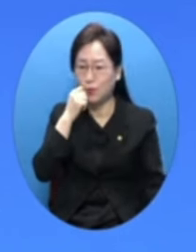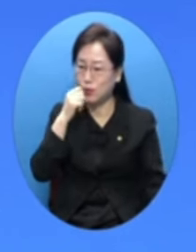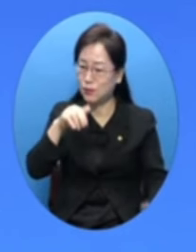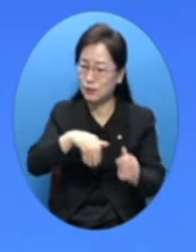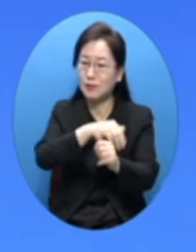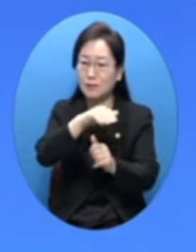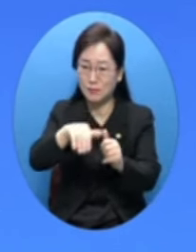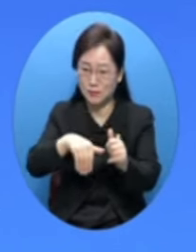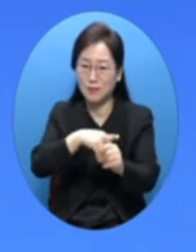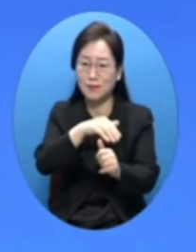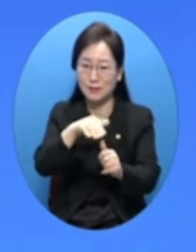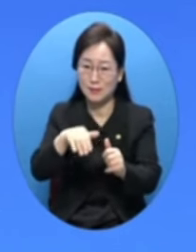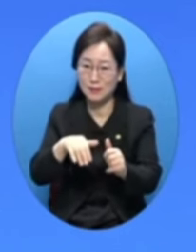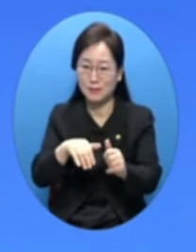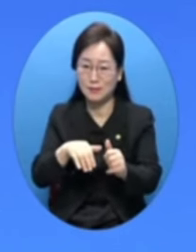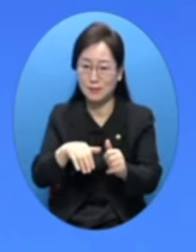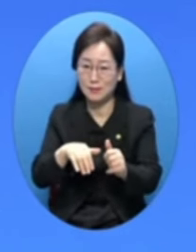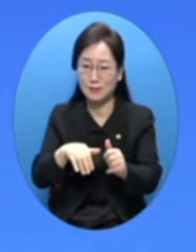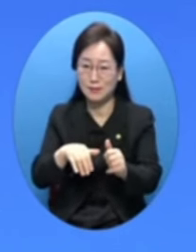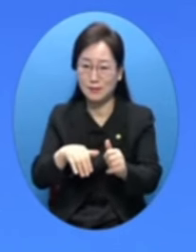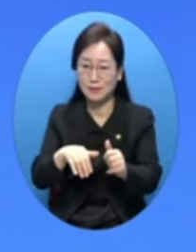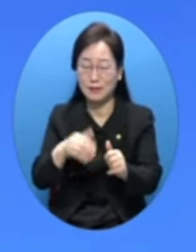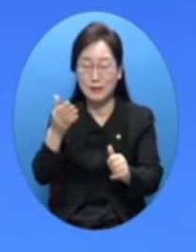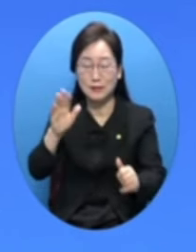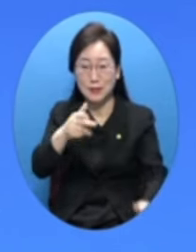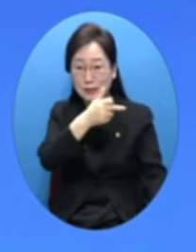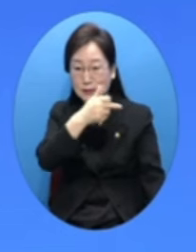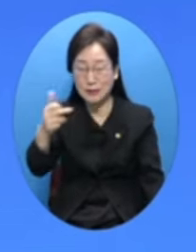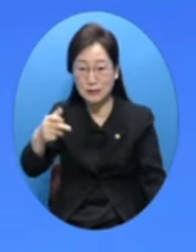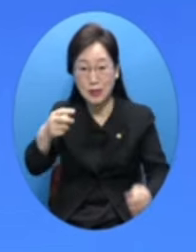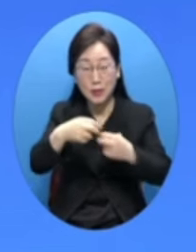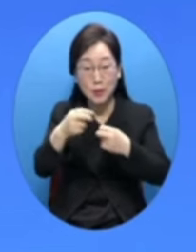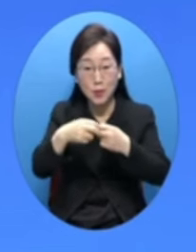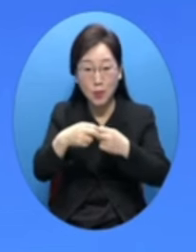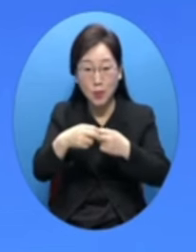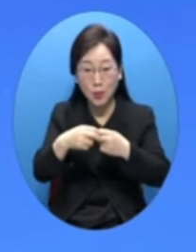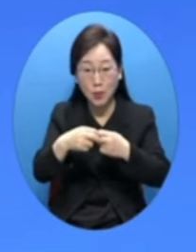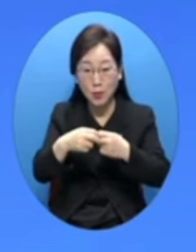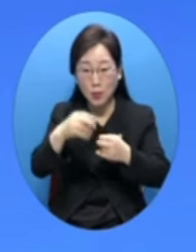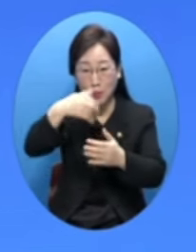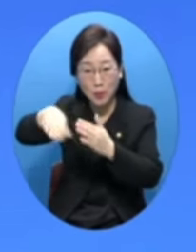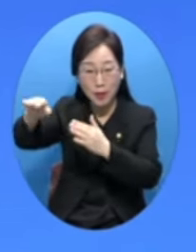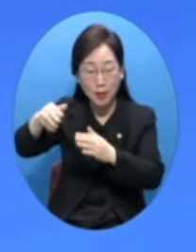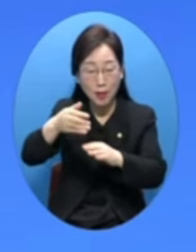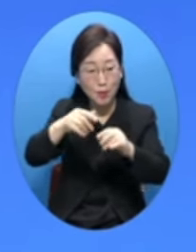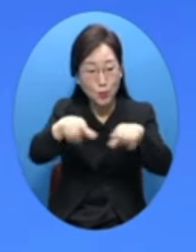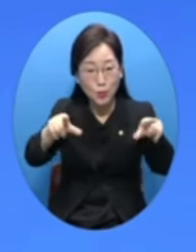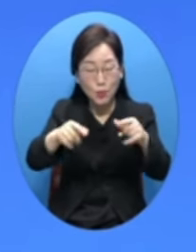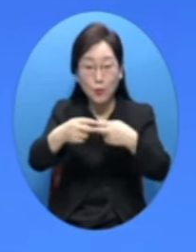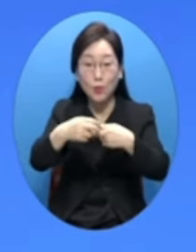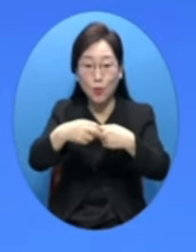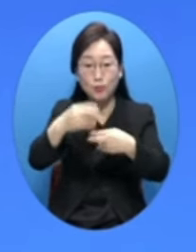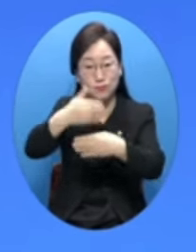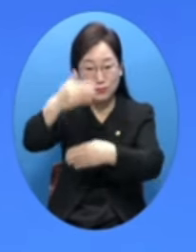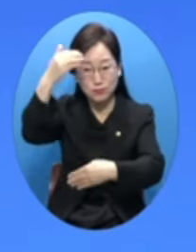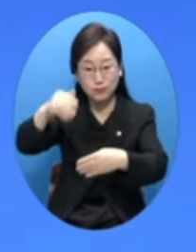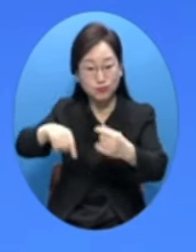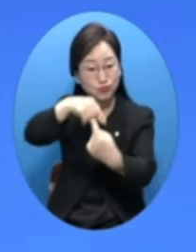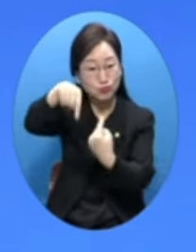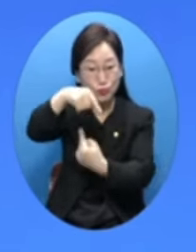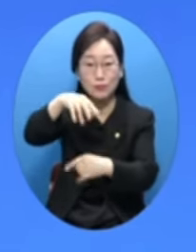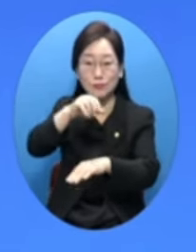상황이지만은 그래도 대형 병원을 빼놓고는 모든 병원에 다 문이 열려 있으니까 또 우리가